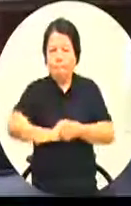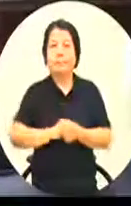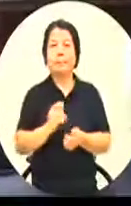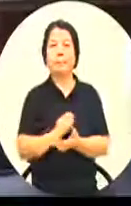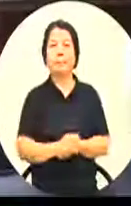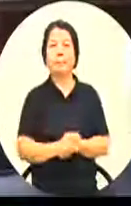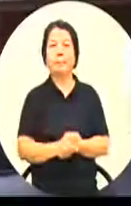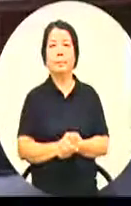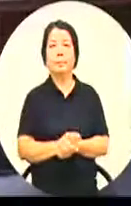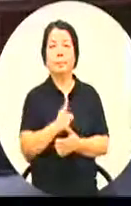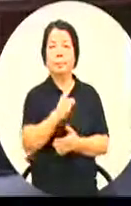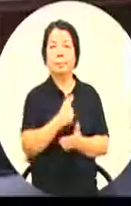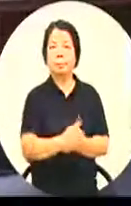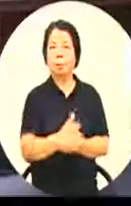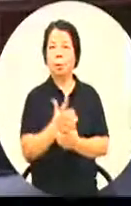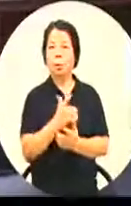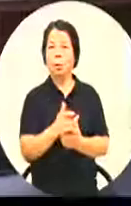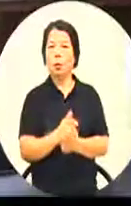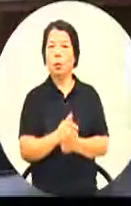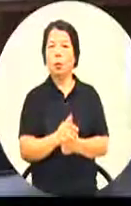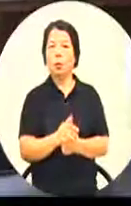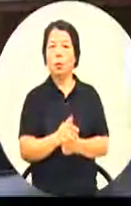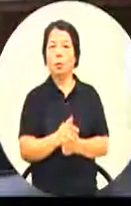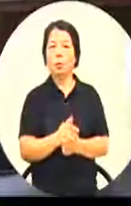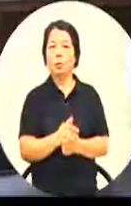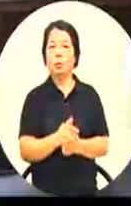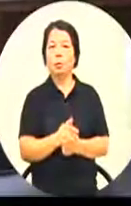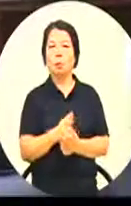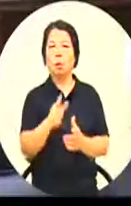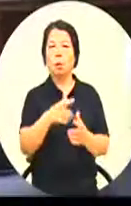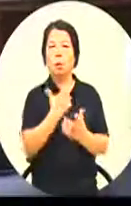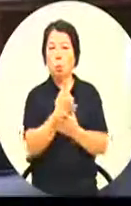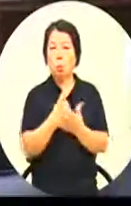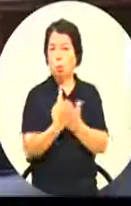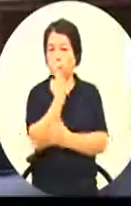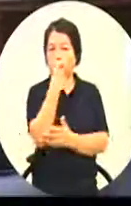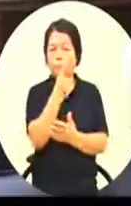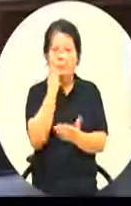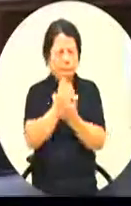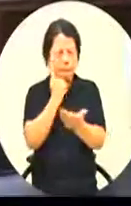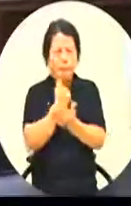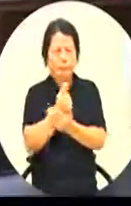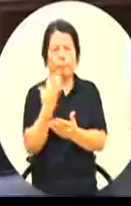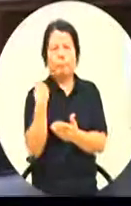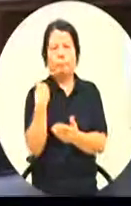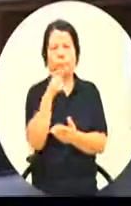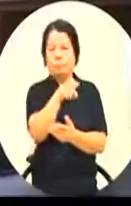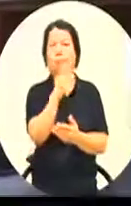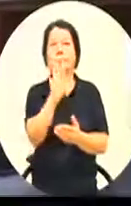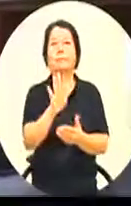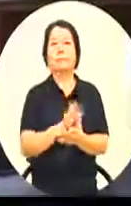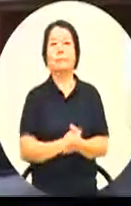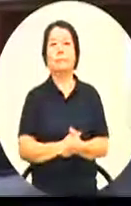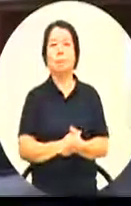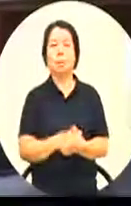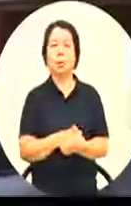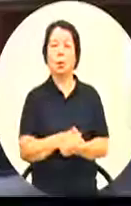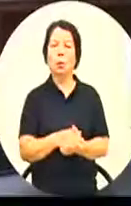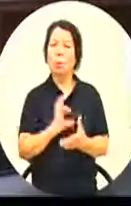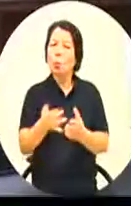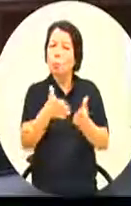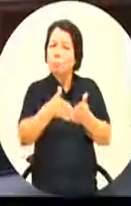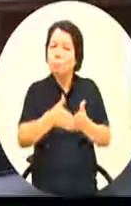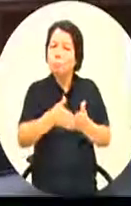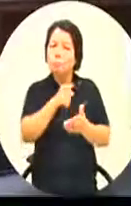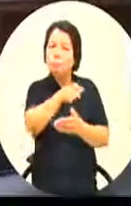有他。他读大，他是托拉斯的委员呐、那我想非他不可吗？难道没有其他